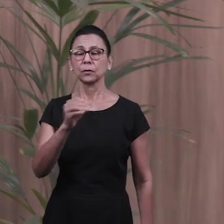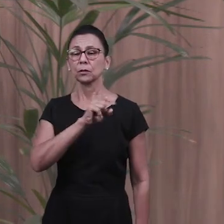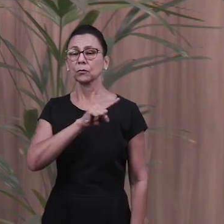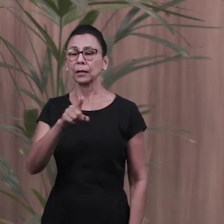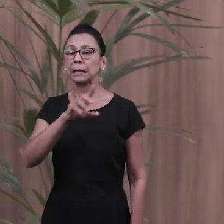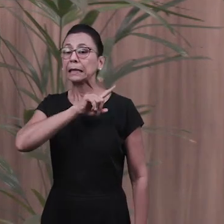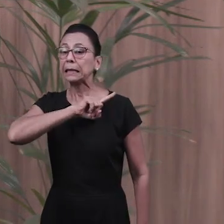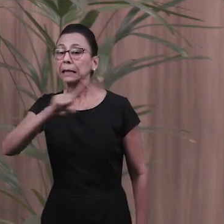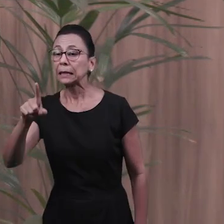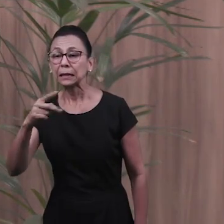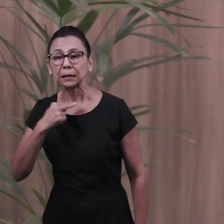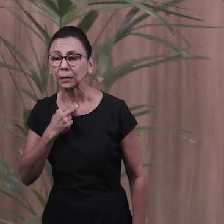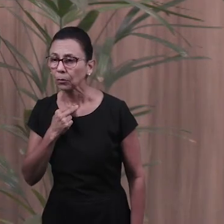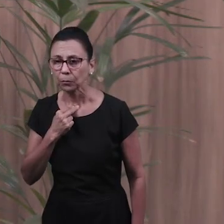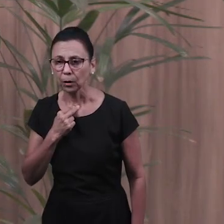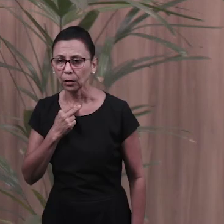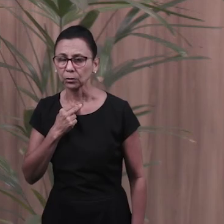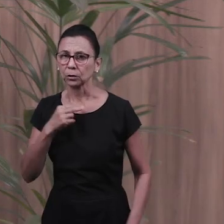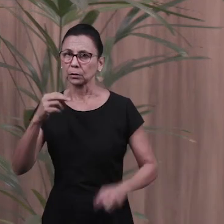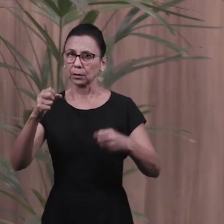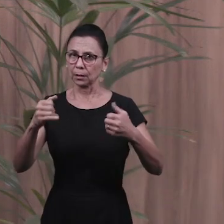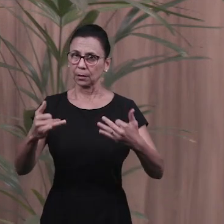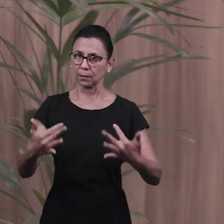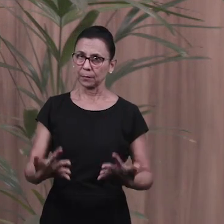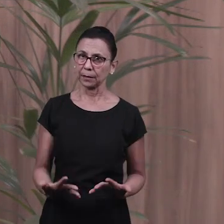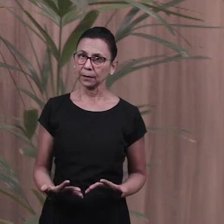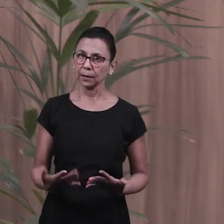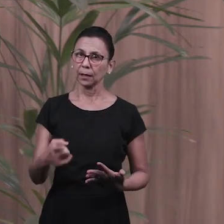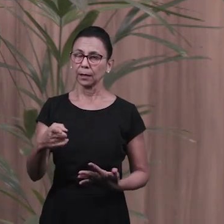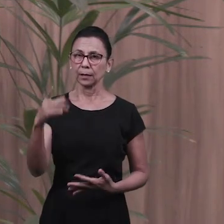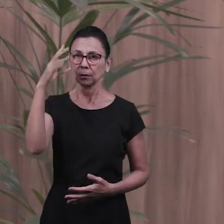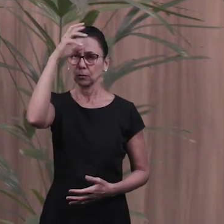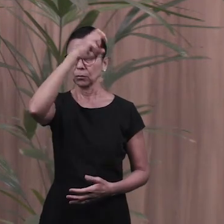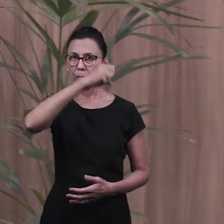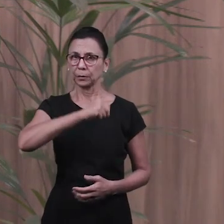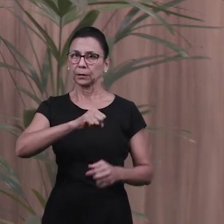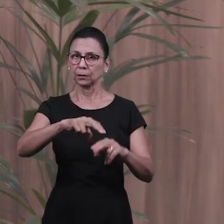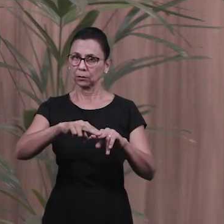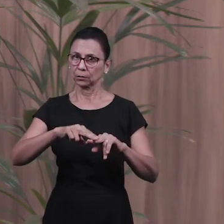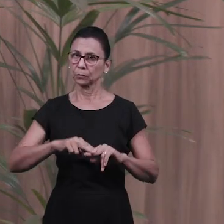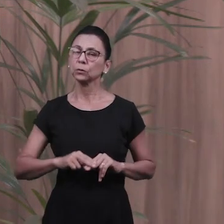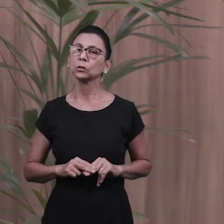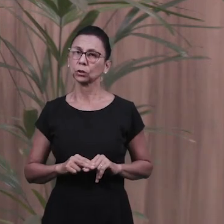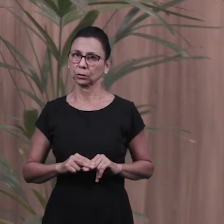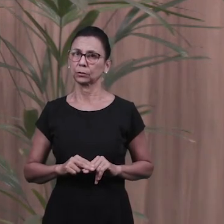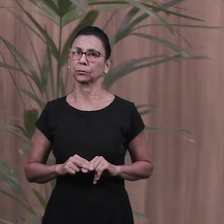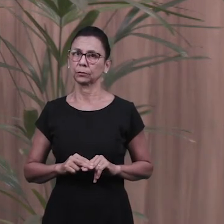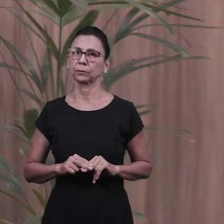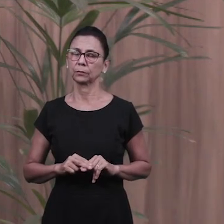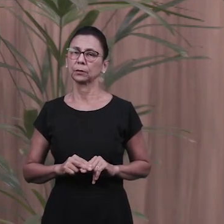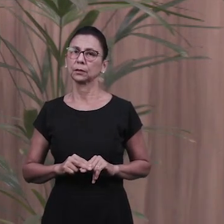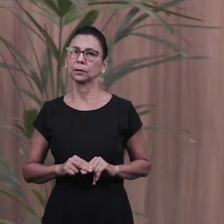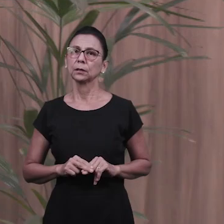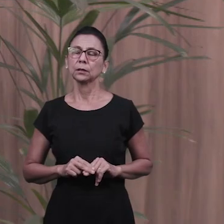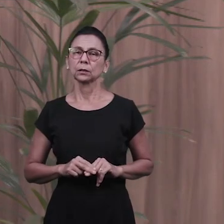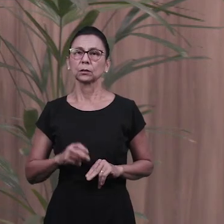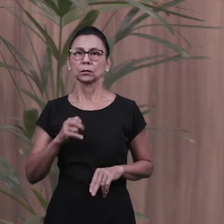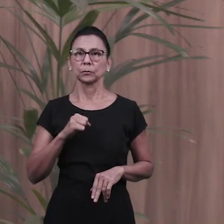les raisons de notre décision. Car s'ils comprennent, difficilement ils vont faire le contraire. Mais